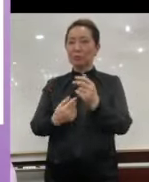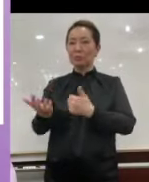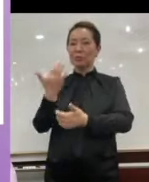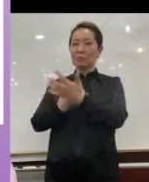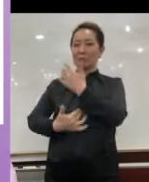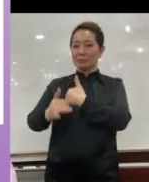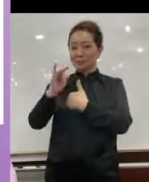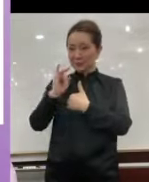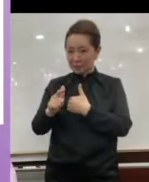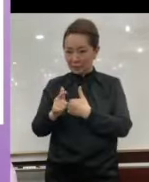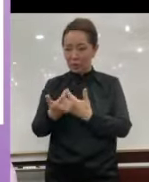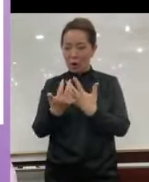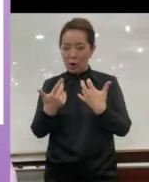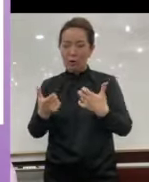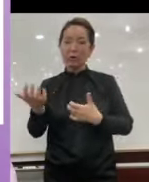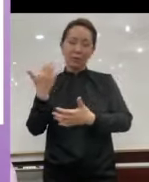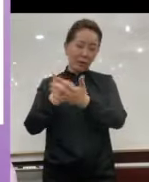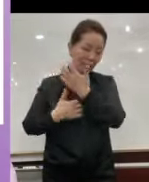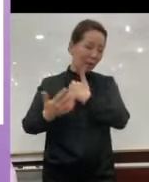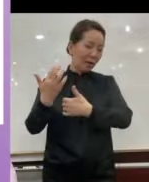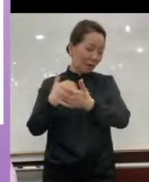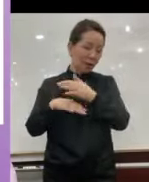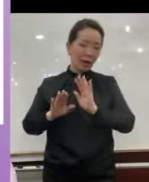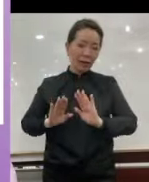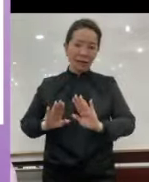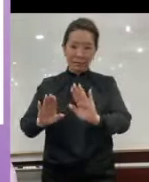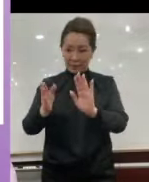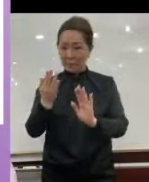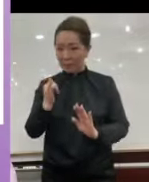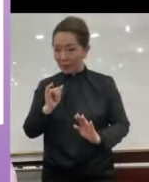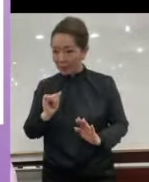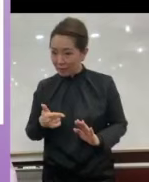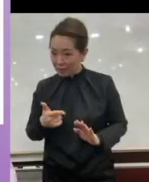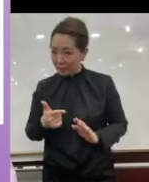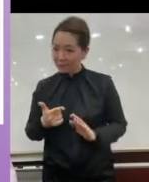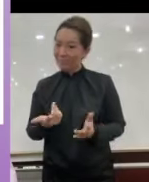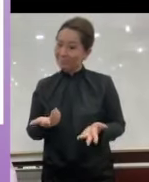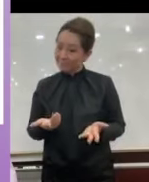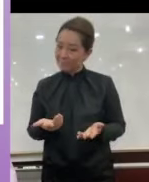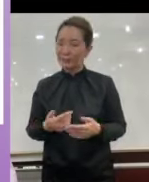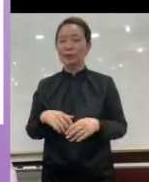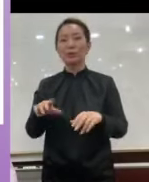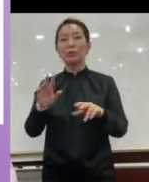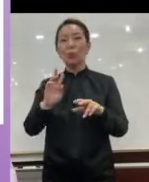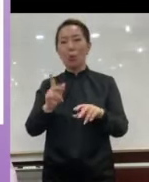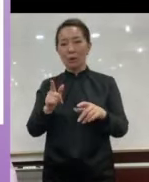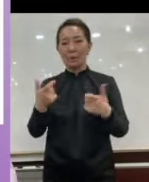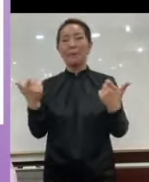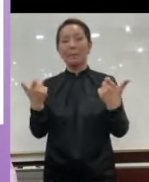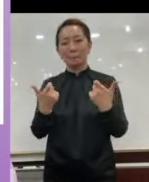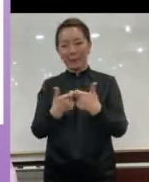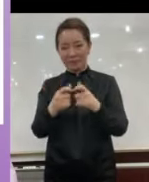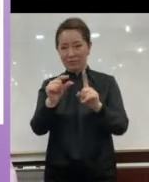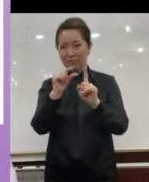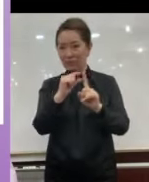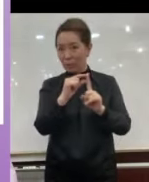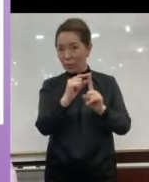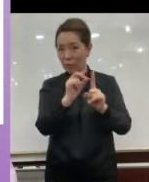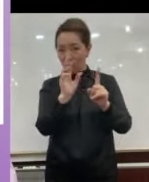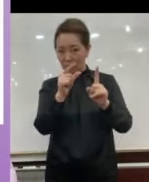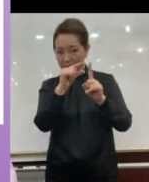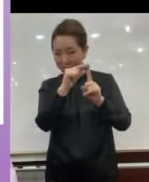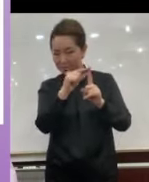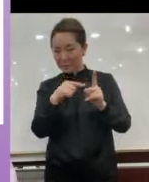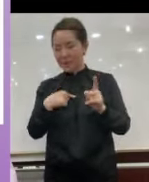Олон хүн ирж цуглаж одоо орж гарч байдаг. Тэр утгаараа бол энэ үг маань бол бас яг бидний одоо энэ нэрийг таарчгаан